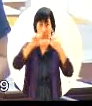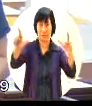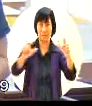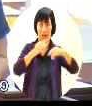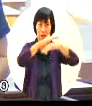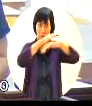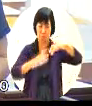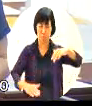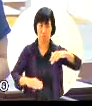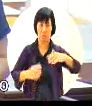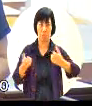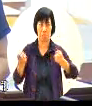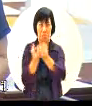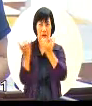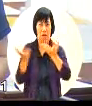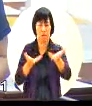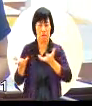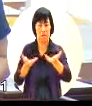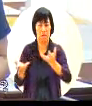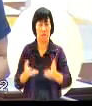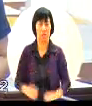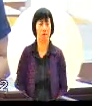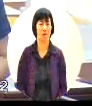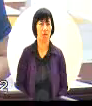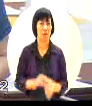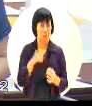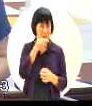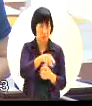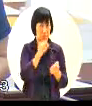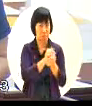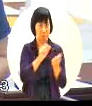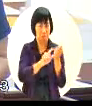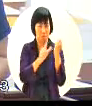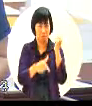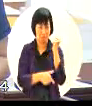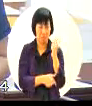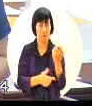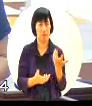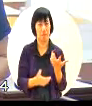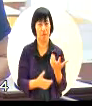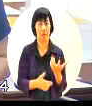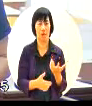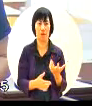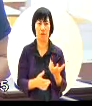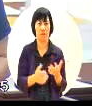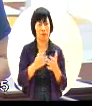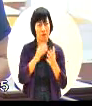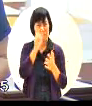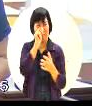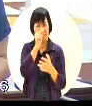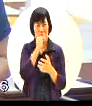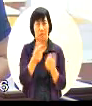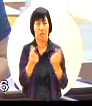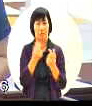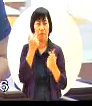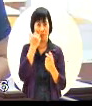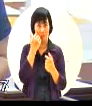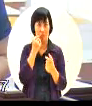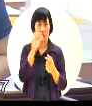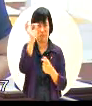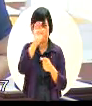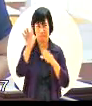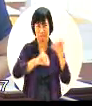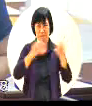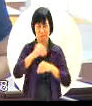案件，所以咱的要通过这个办法哦，拢爱佫较特殊，啊佫经过重新足侪资料佫定规